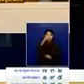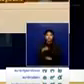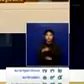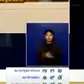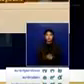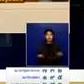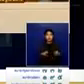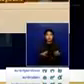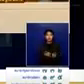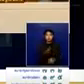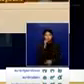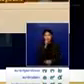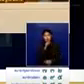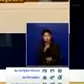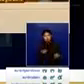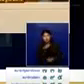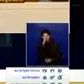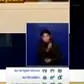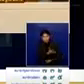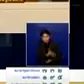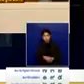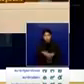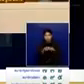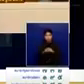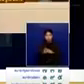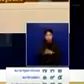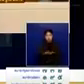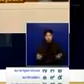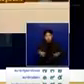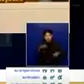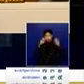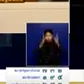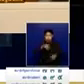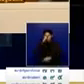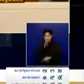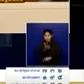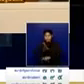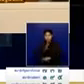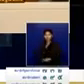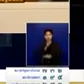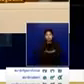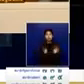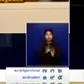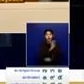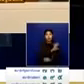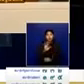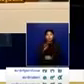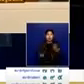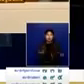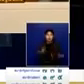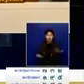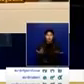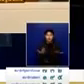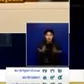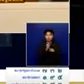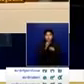ลูกไปเคารพพ่อแม่ลูกศิษย์ไปเคารพครูอาจารย์ผมถามว่าถ้าเป็นครอบครัวของใครก็แล้วแต่ท่านให้เป็นอย่างนั้